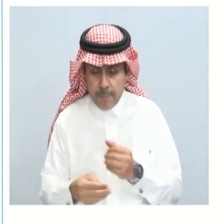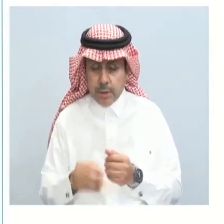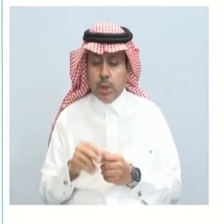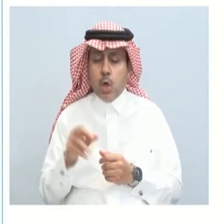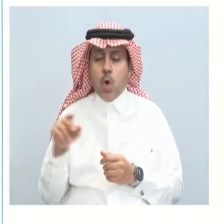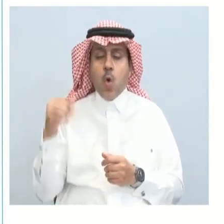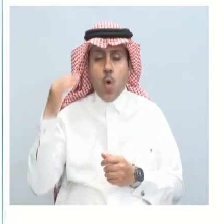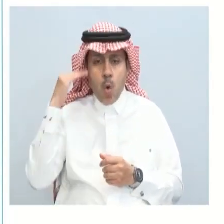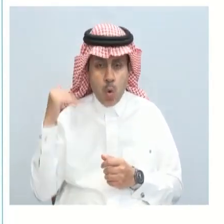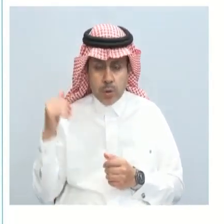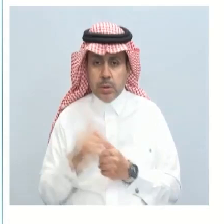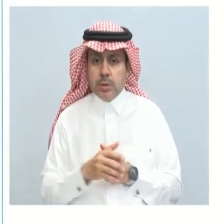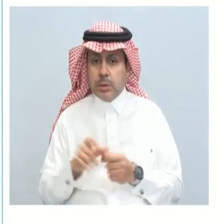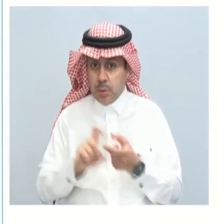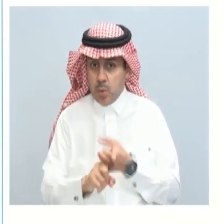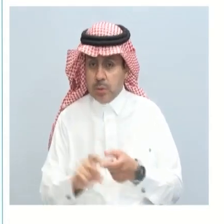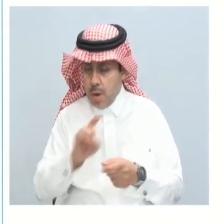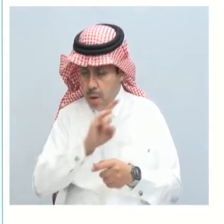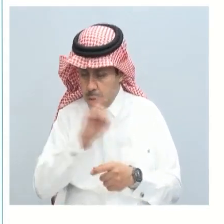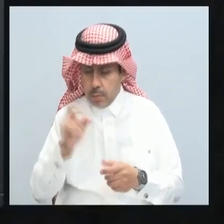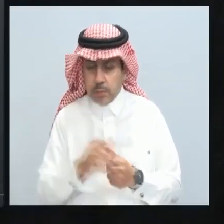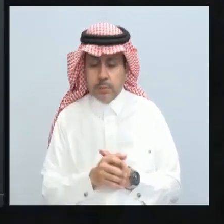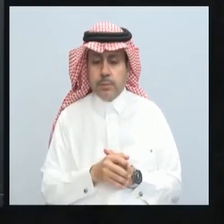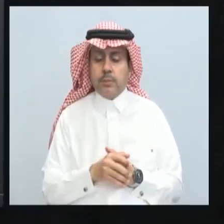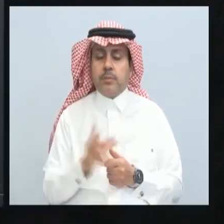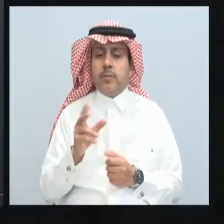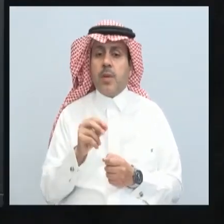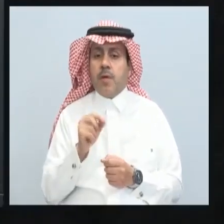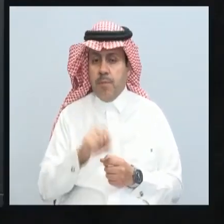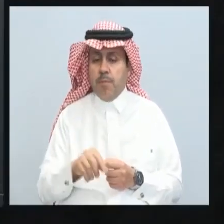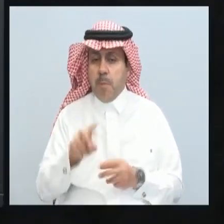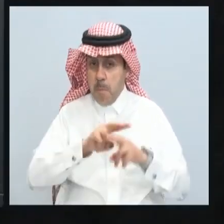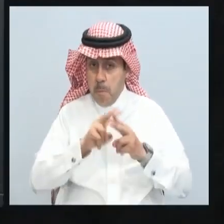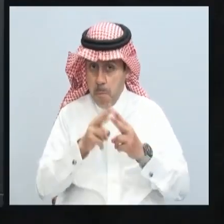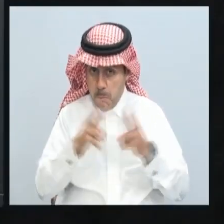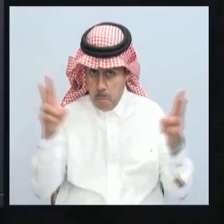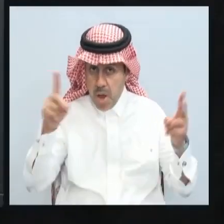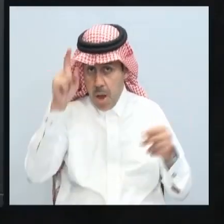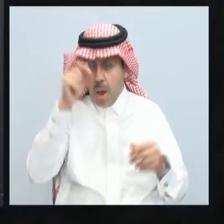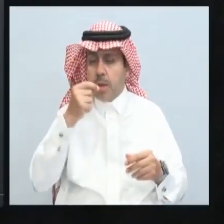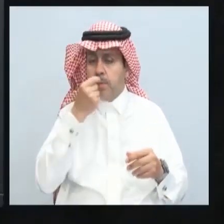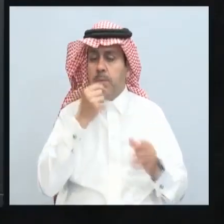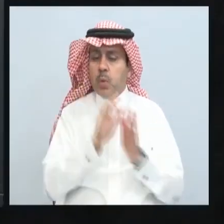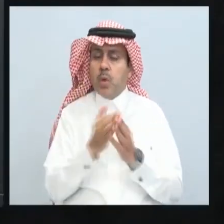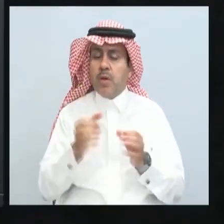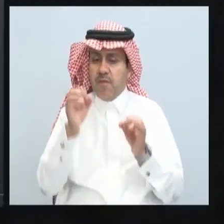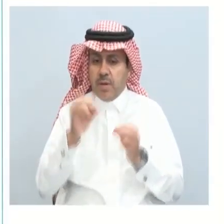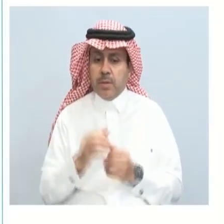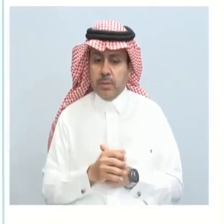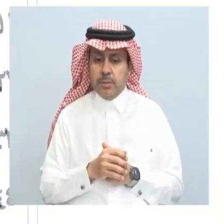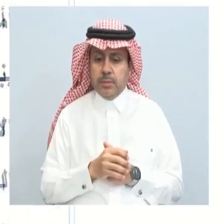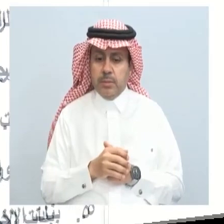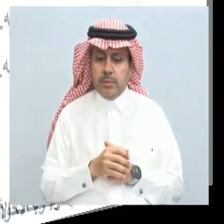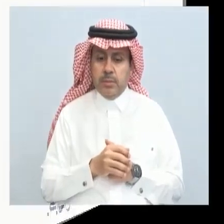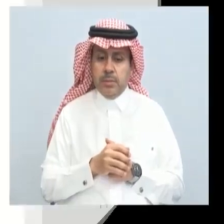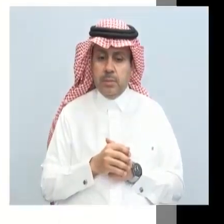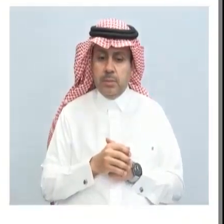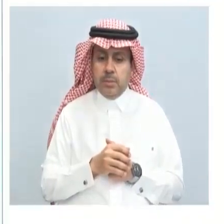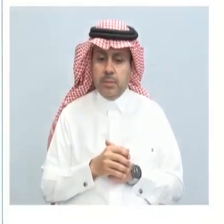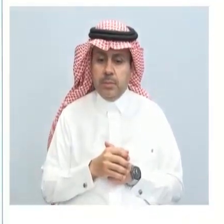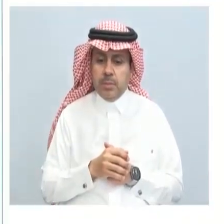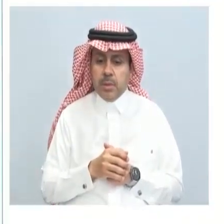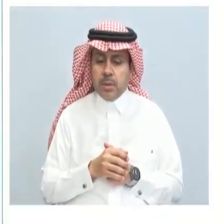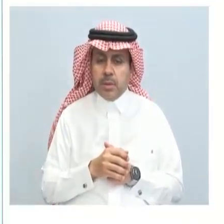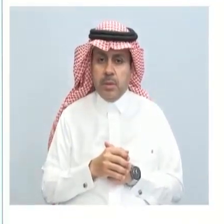بنات الاخوات كما قراتم في الايه الكريمه تفصيل ذلك في كتاب الله سبحانه وتعالى